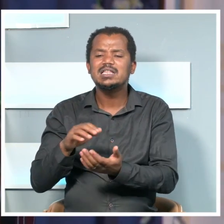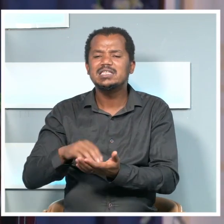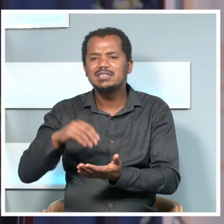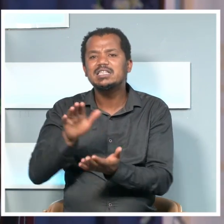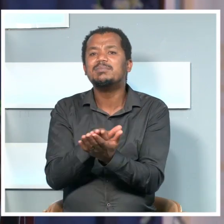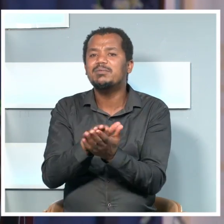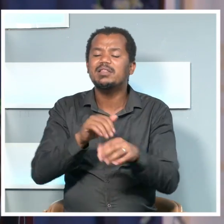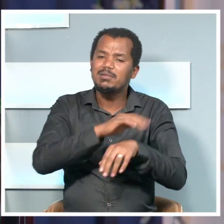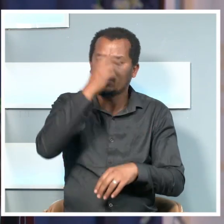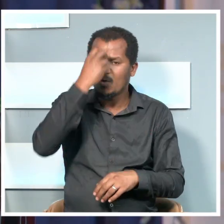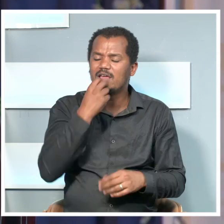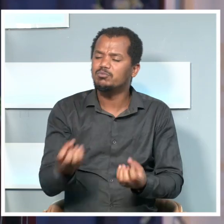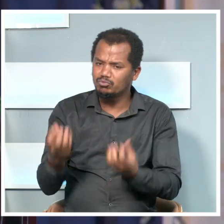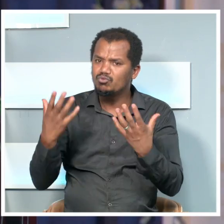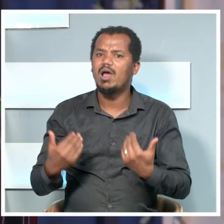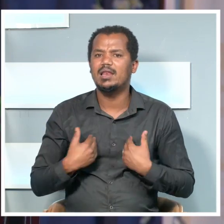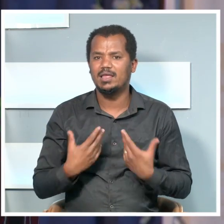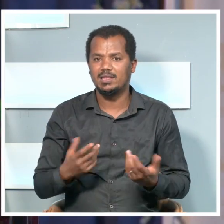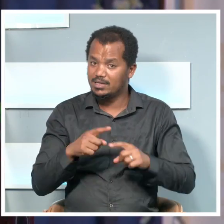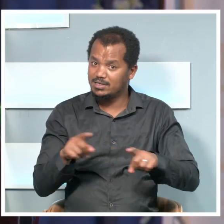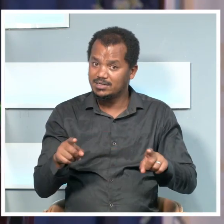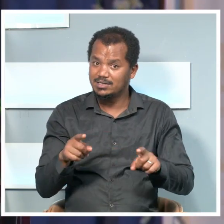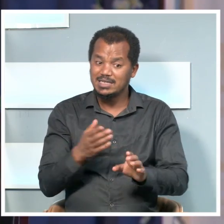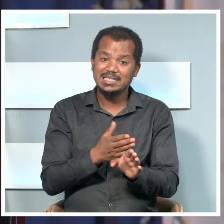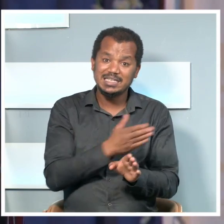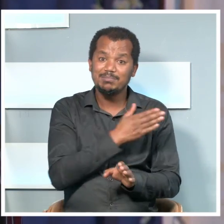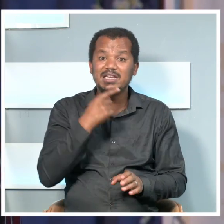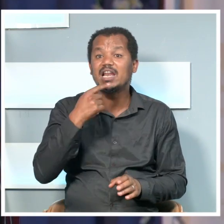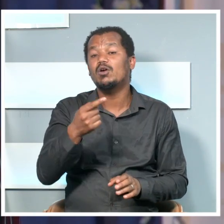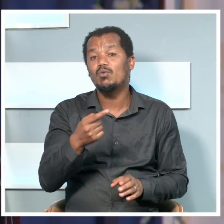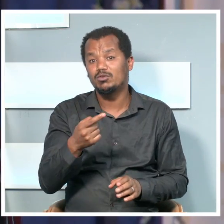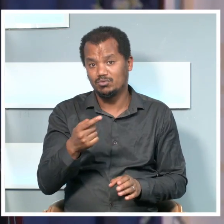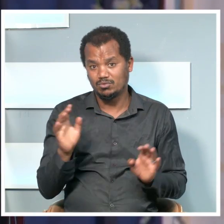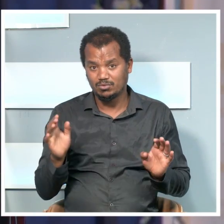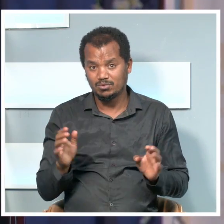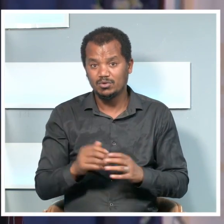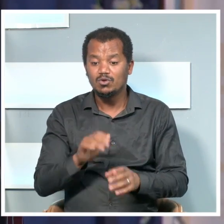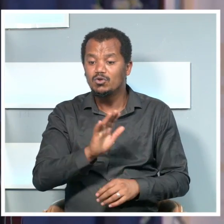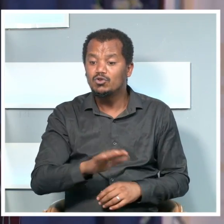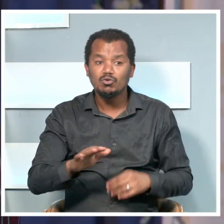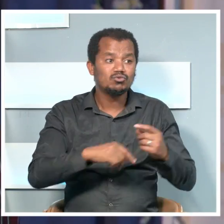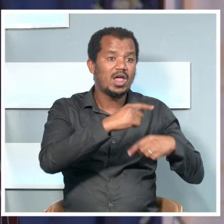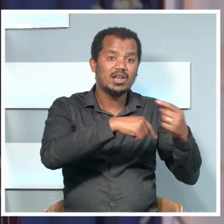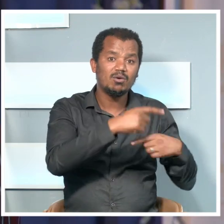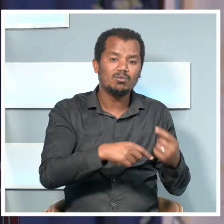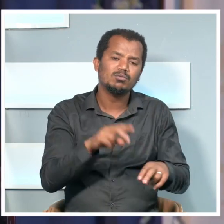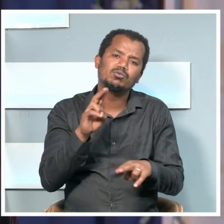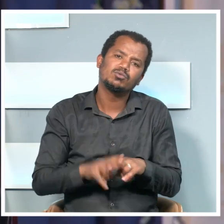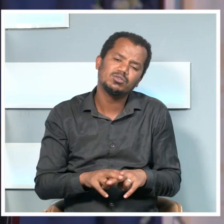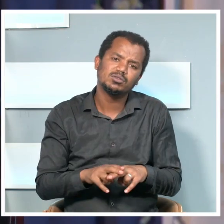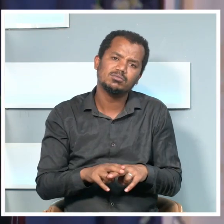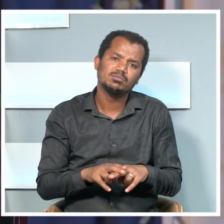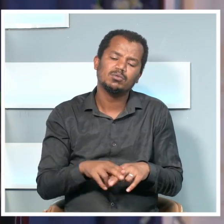ግን ብዙ አለ ግን ቅድም እንደነገርኳችሁ ነው ልጆቹ ሄደው ቁጭ ብለው